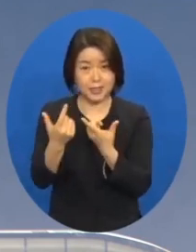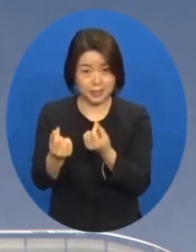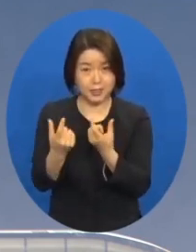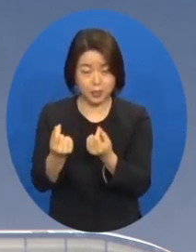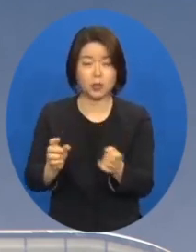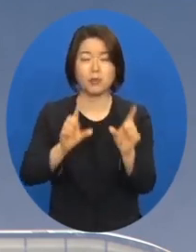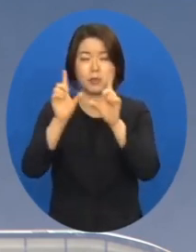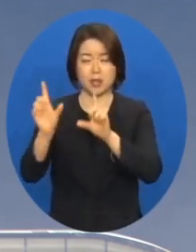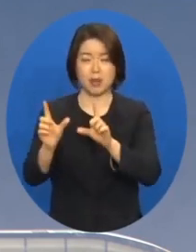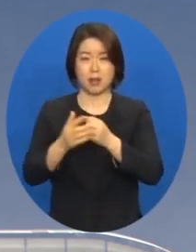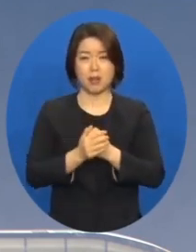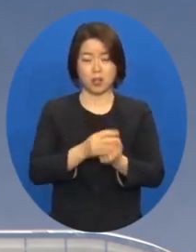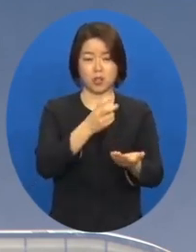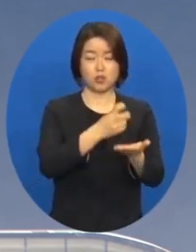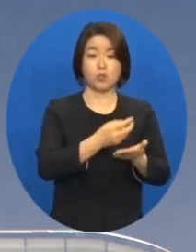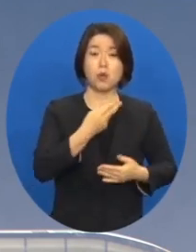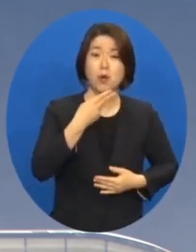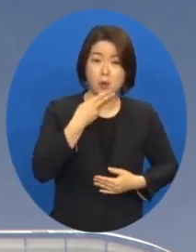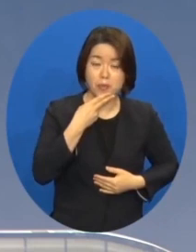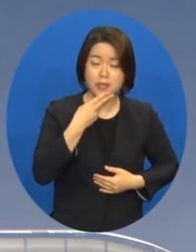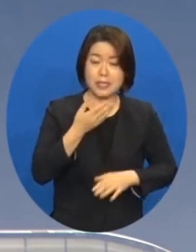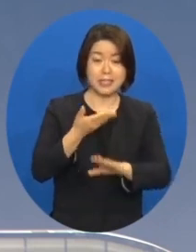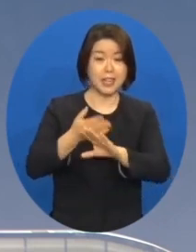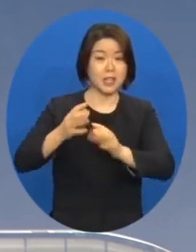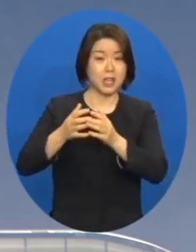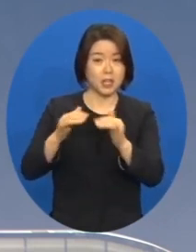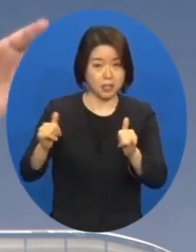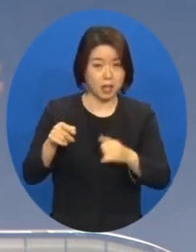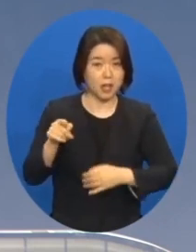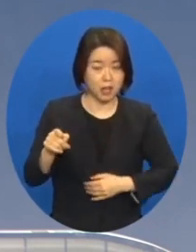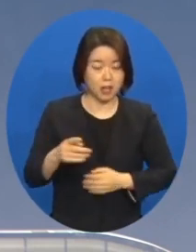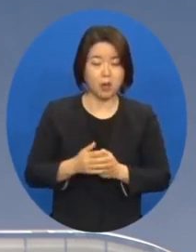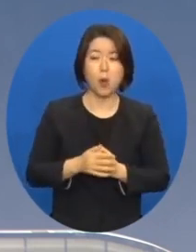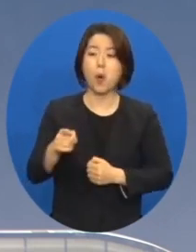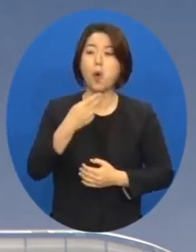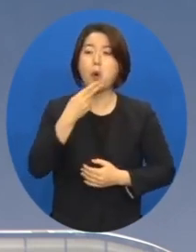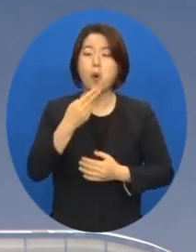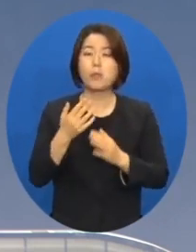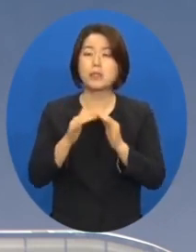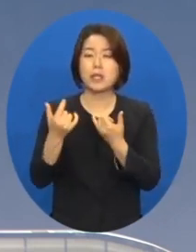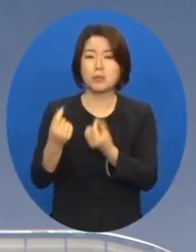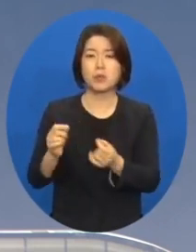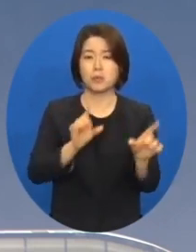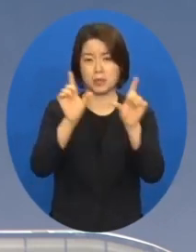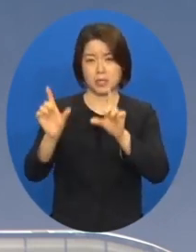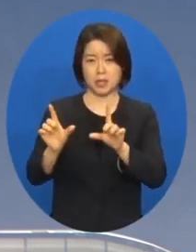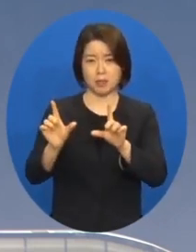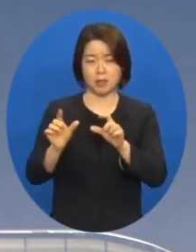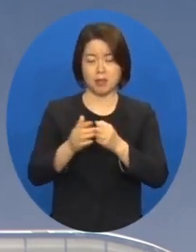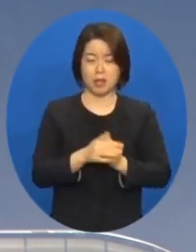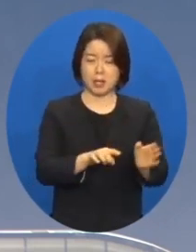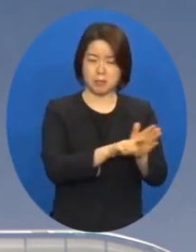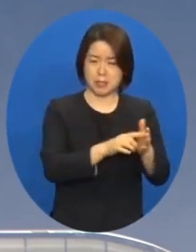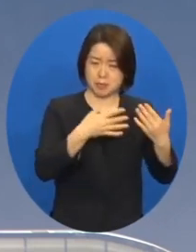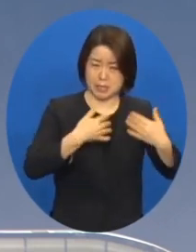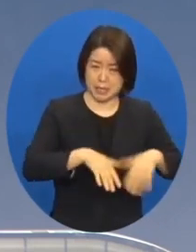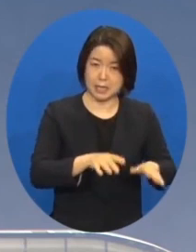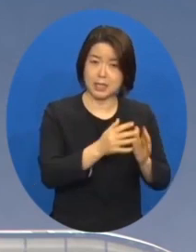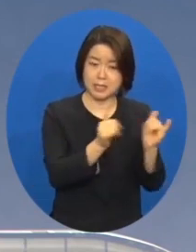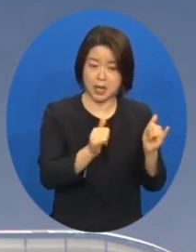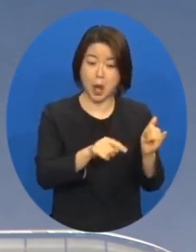살았고 율법 없는 이방인들에게는 자기도 율법 없는 사람처럼 살았다는 거예요. 믿음이 약한 사람,